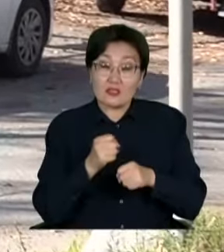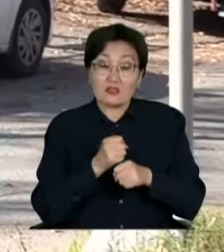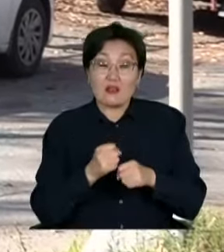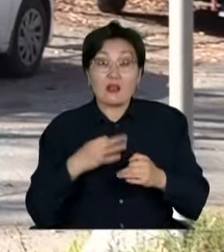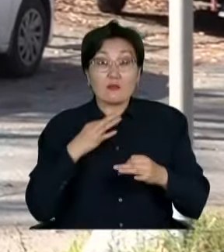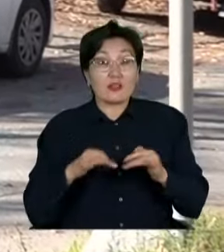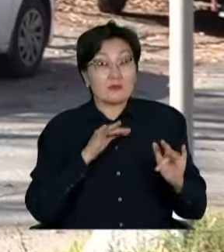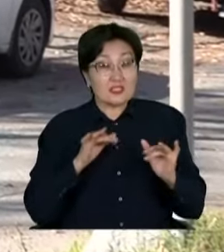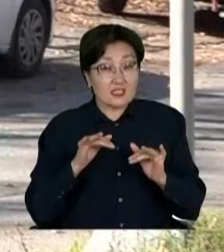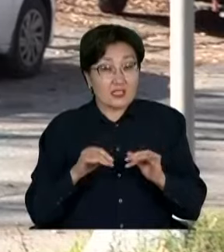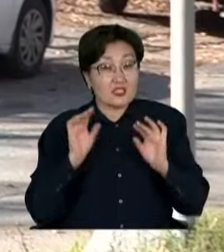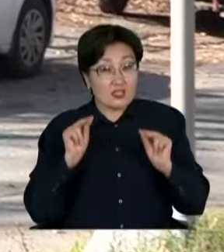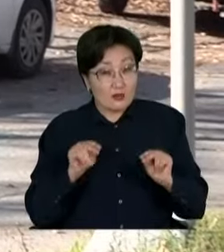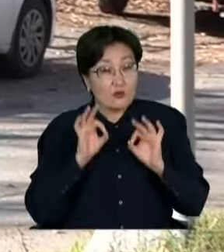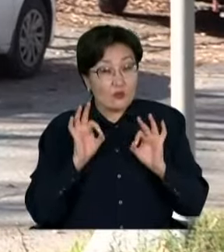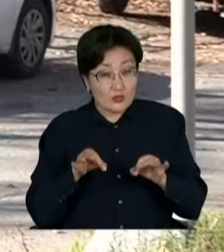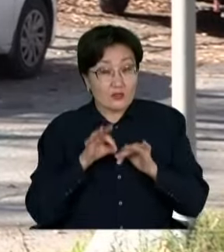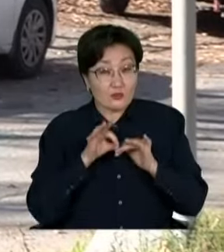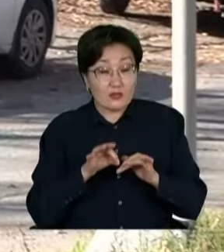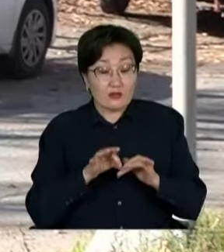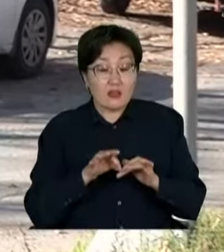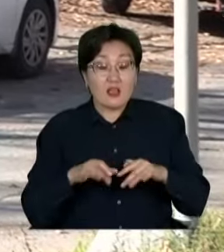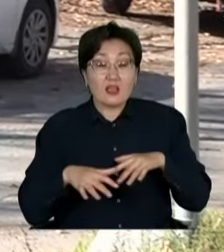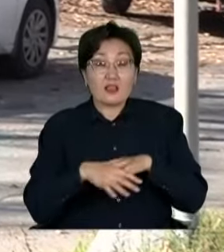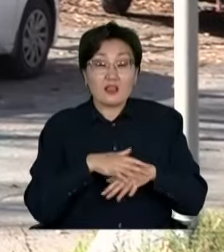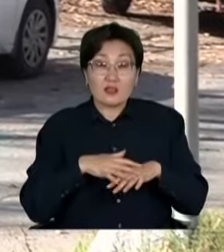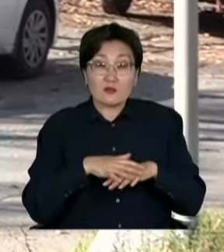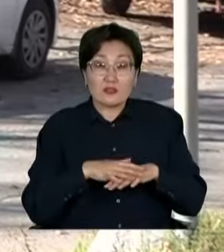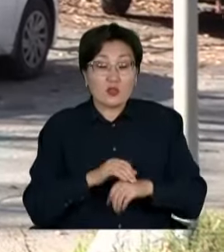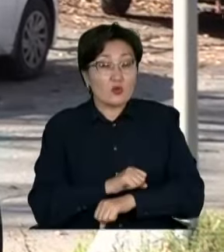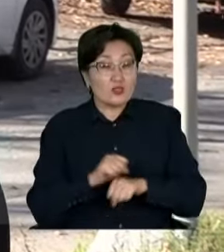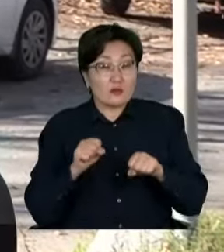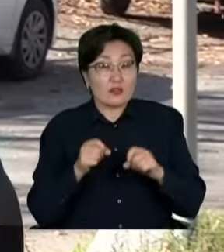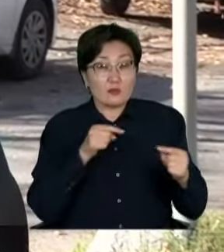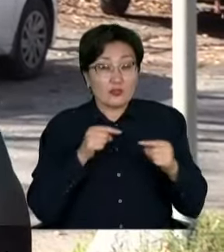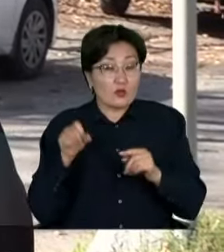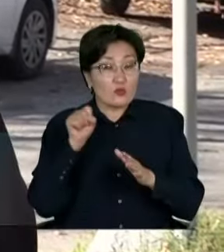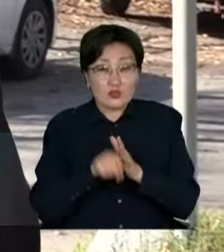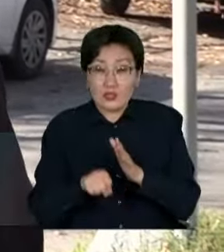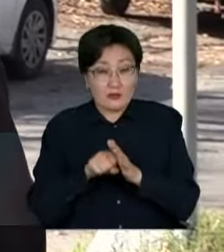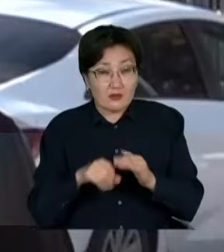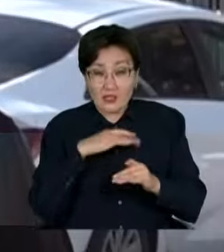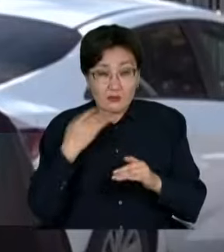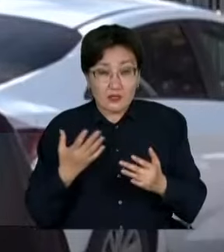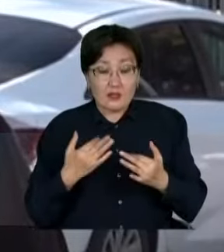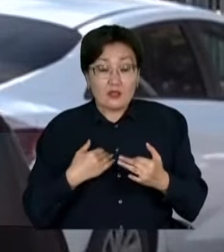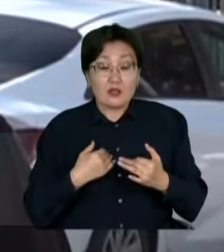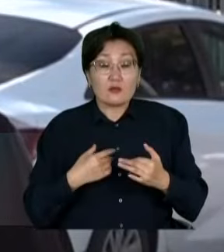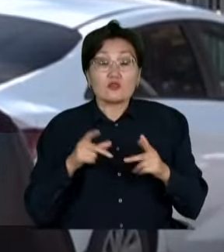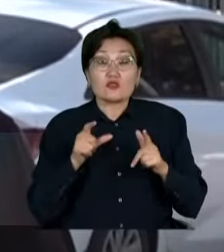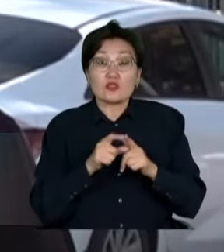Ешқандай маған мынау елдің шулап, бір қырғын болып, көтеріліс болып, бір-бірін қан төгіс мен қаламайым. Сөз берген